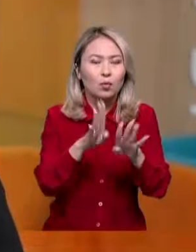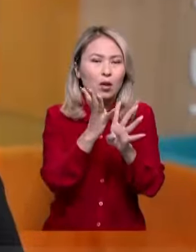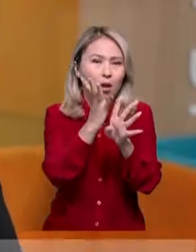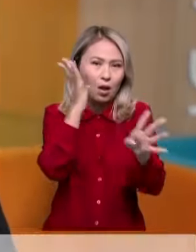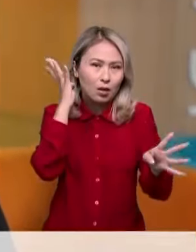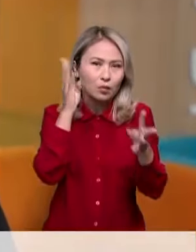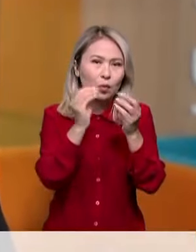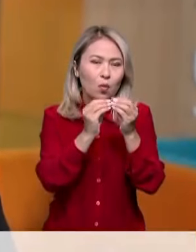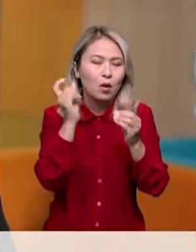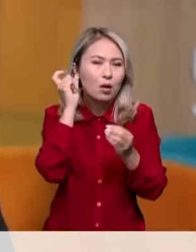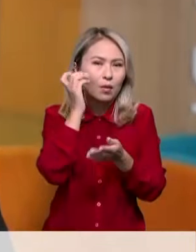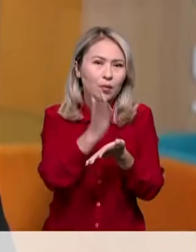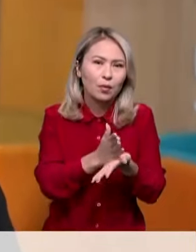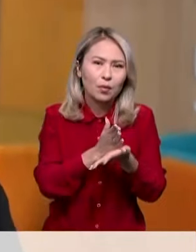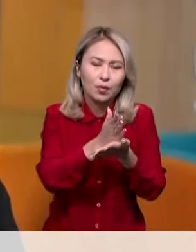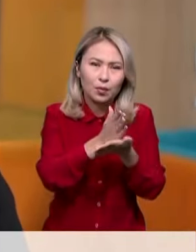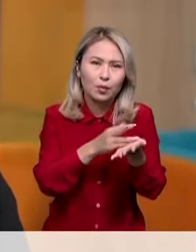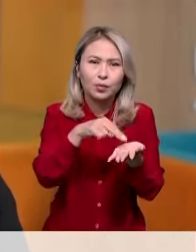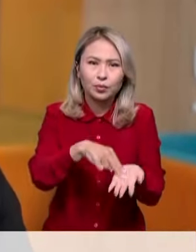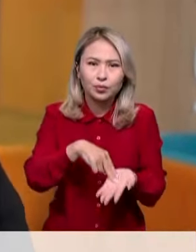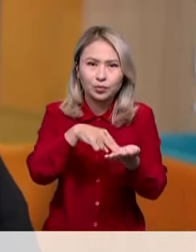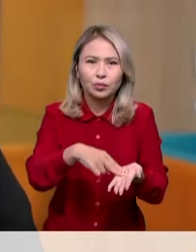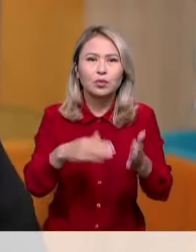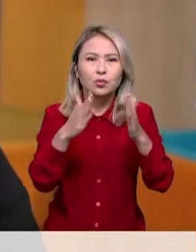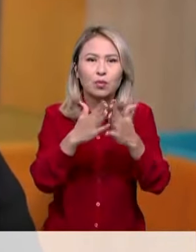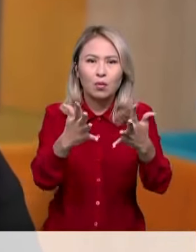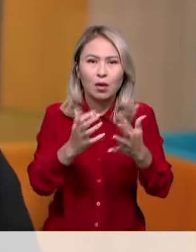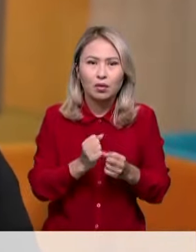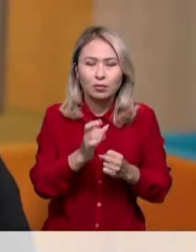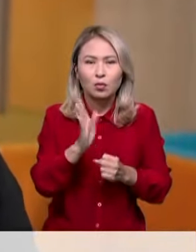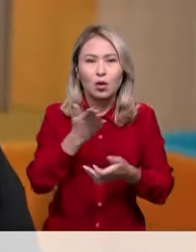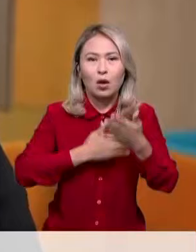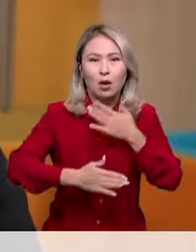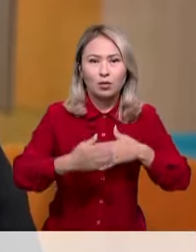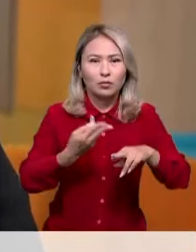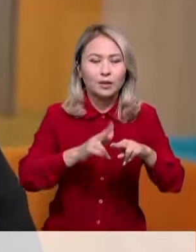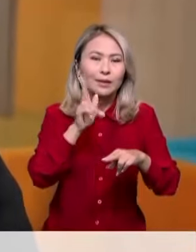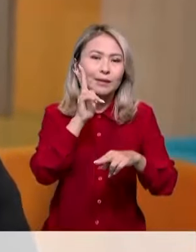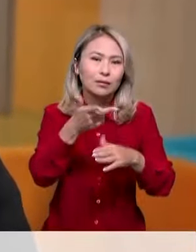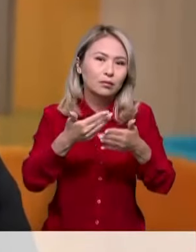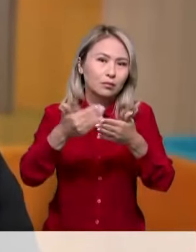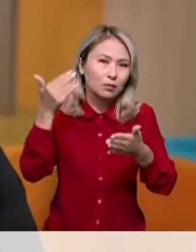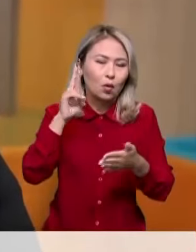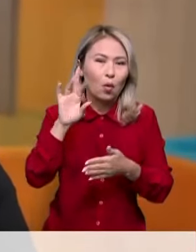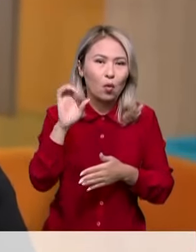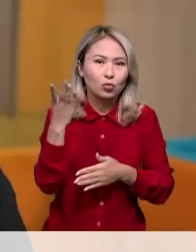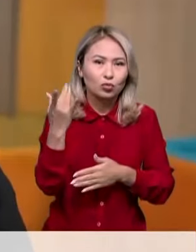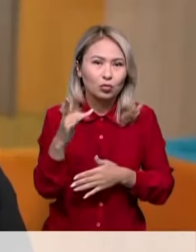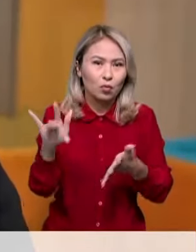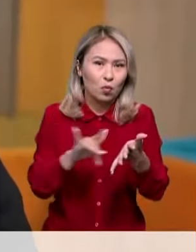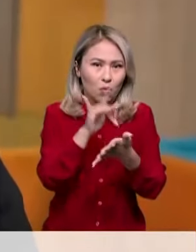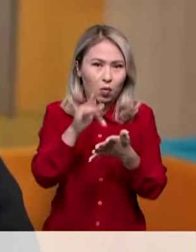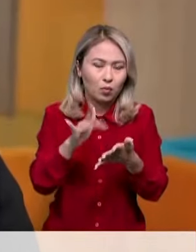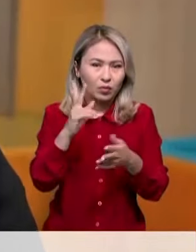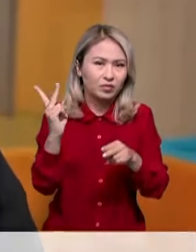тұрғаным, осы 10 жыл бұрын кезекке тұрып ұяламын деп бір қуанып едім. Осыдан 3 жыл бұрын осы Қосшымыз қала